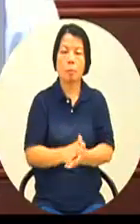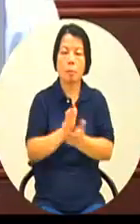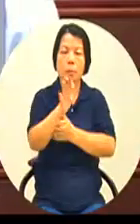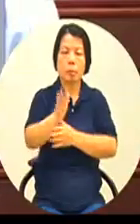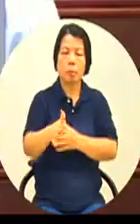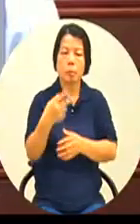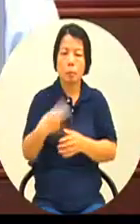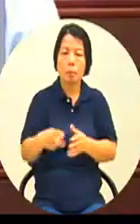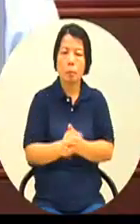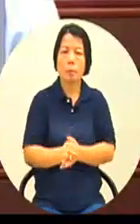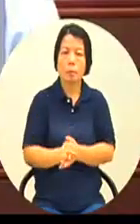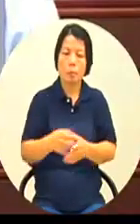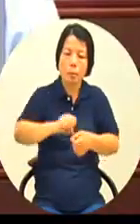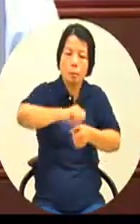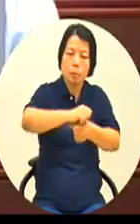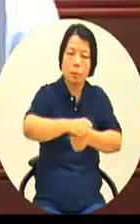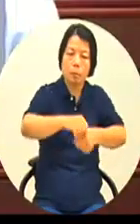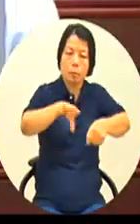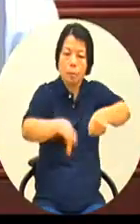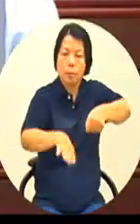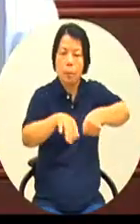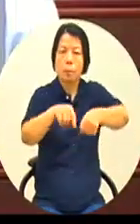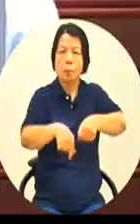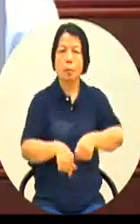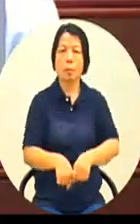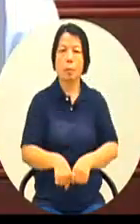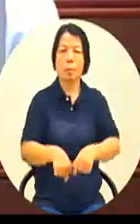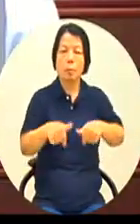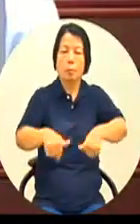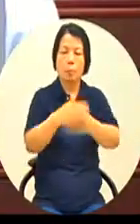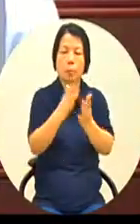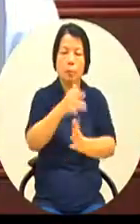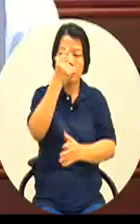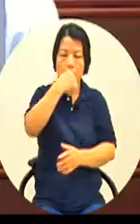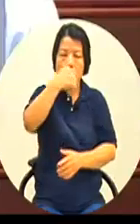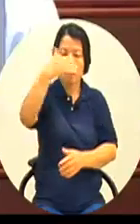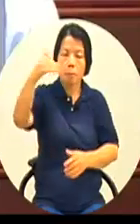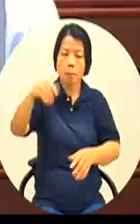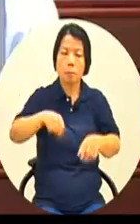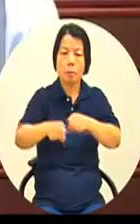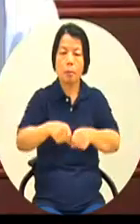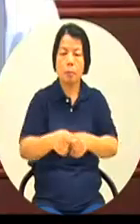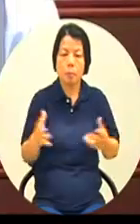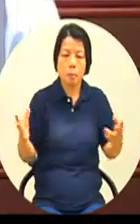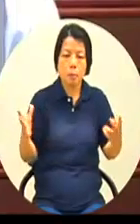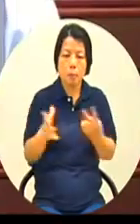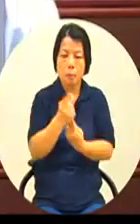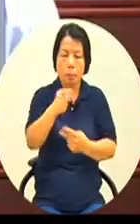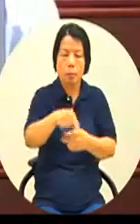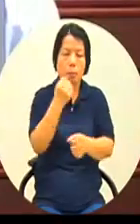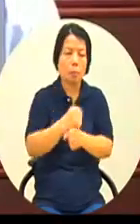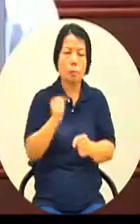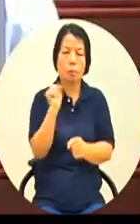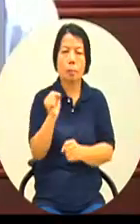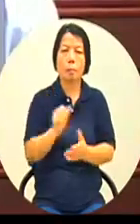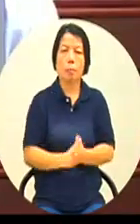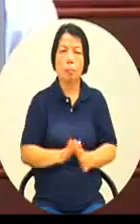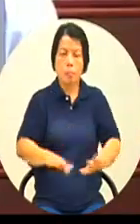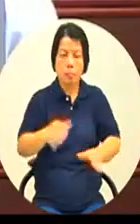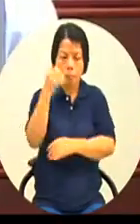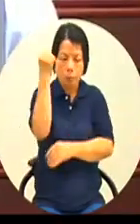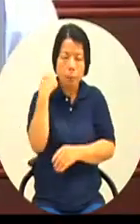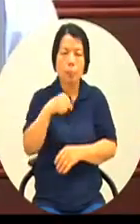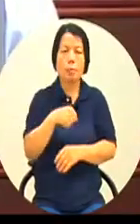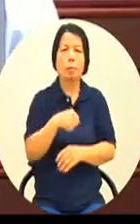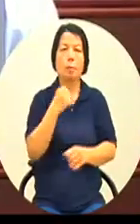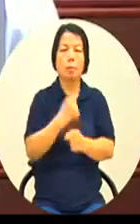往南延，这个往南延的部分呢，可能跟目前凤山计划没有办法，诶，一并一起考虑，但是应该是要及早哈来